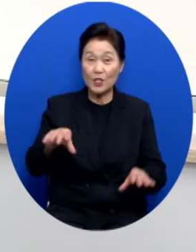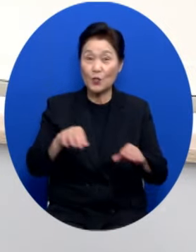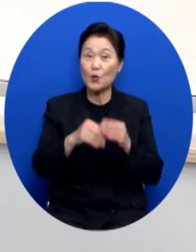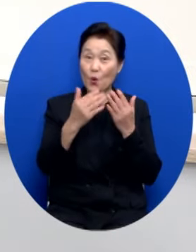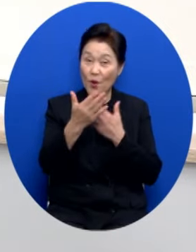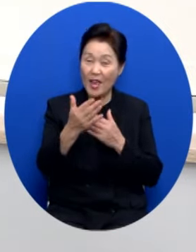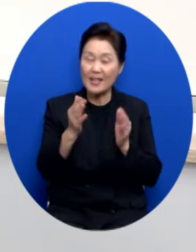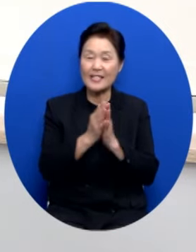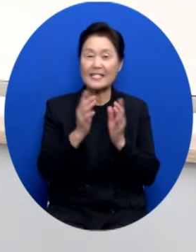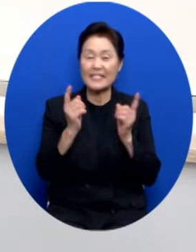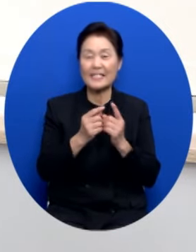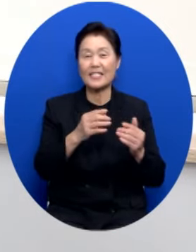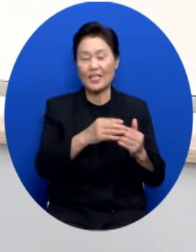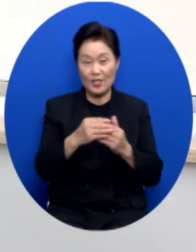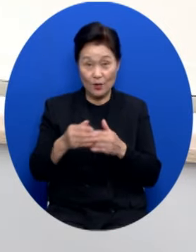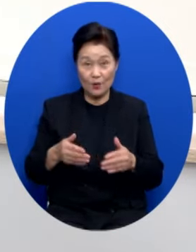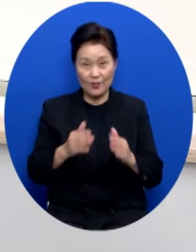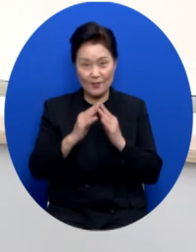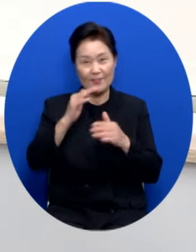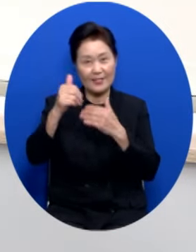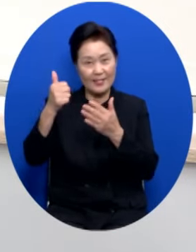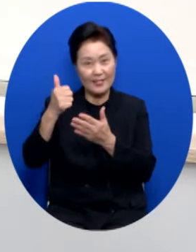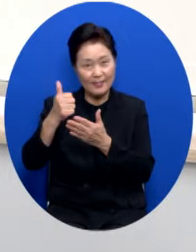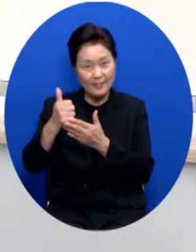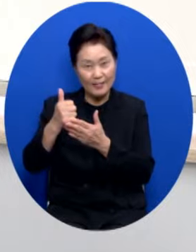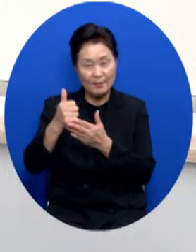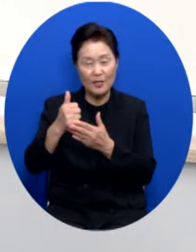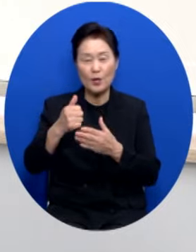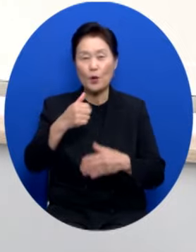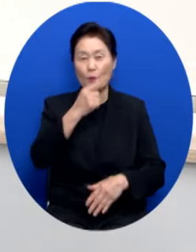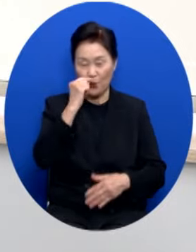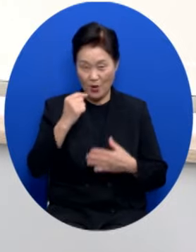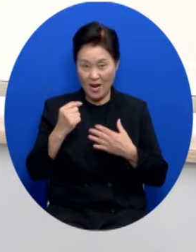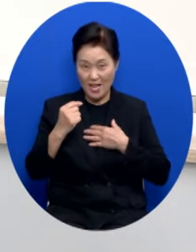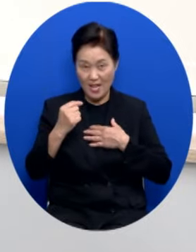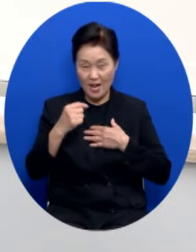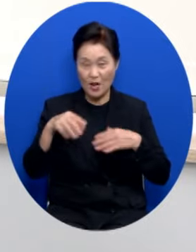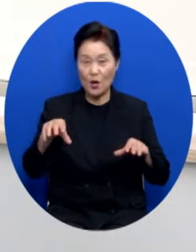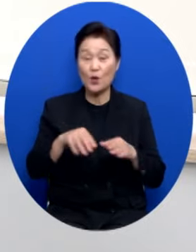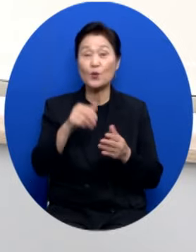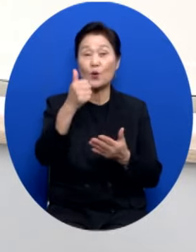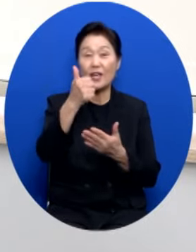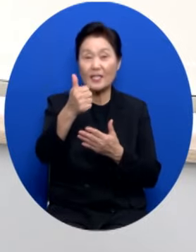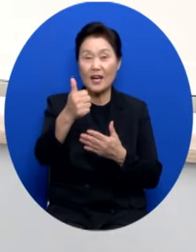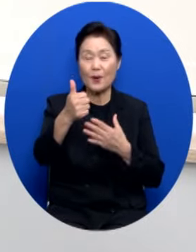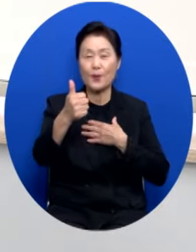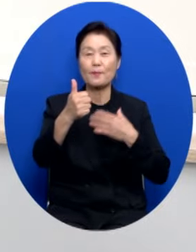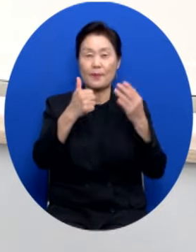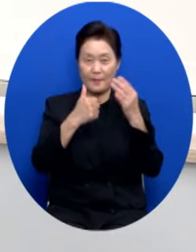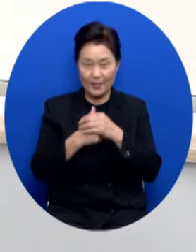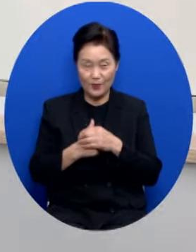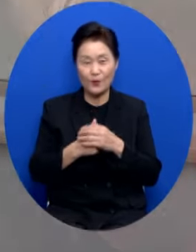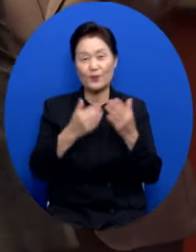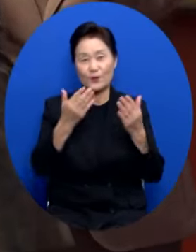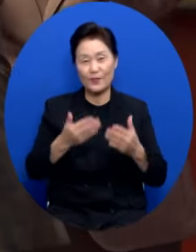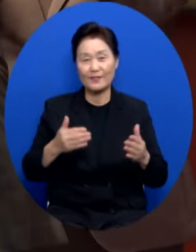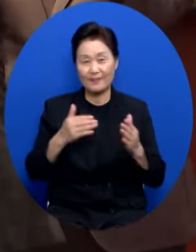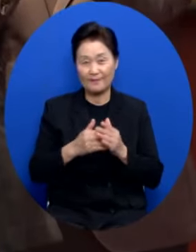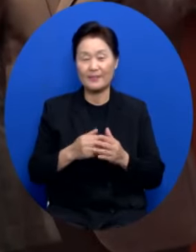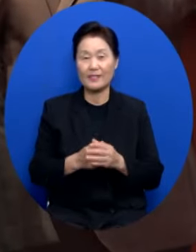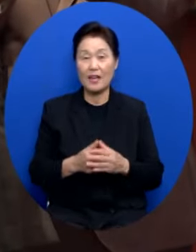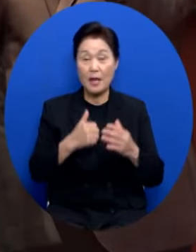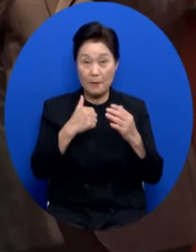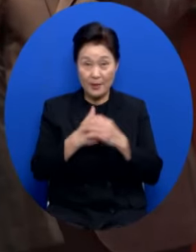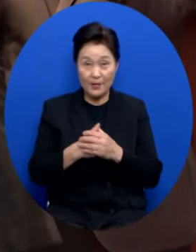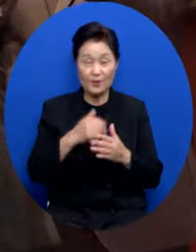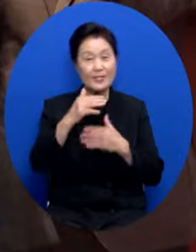인도하시고 세워가시는 하나님께서 부족한 사람을 총회장으로 큰 책임을 맡겨주셨습니다.